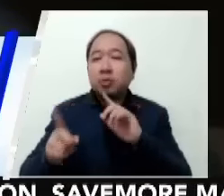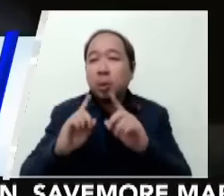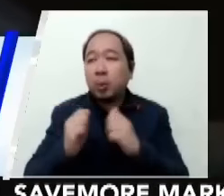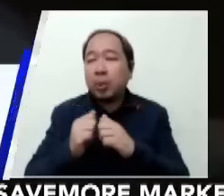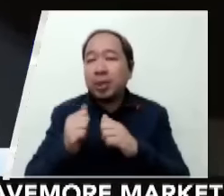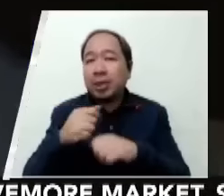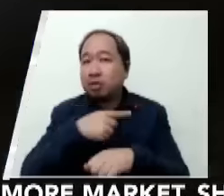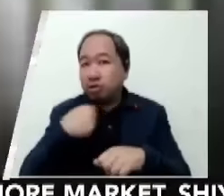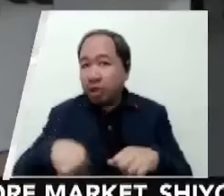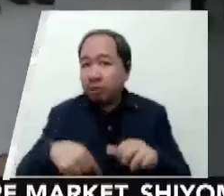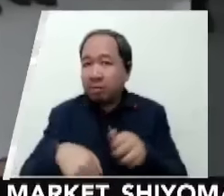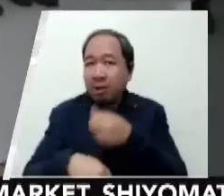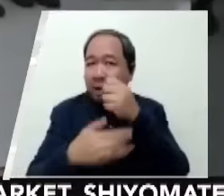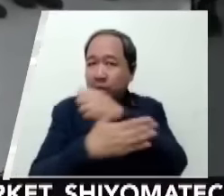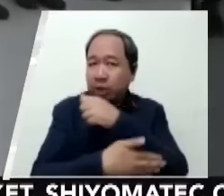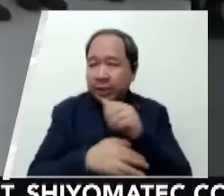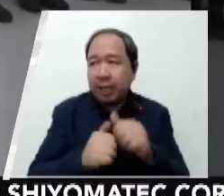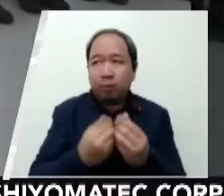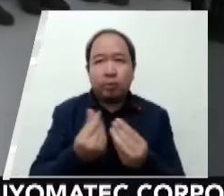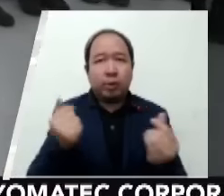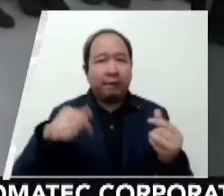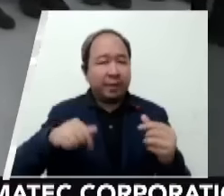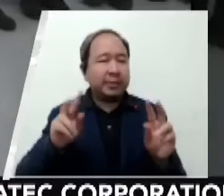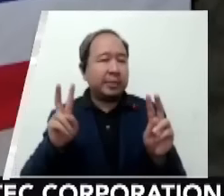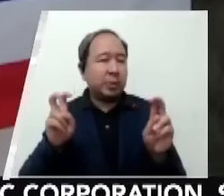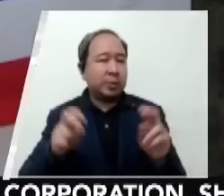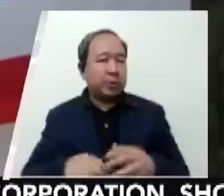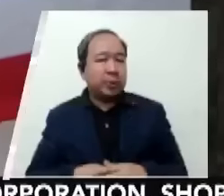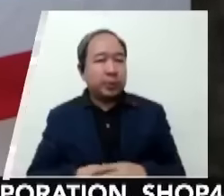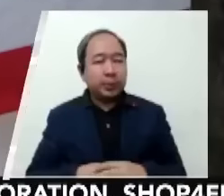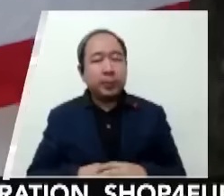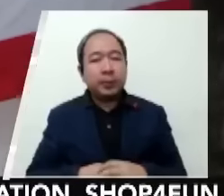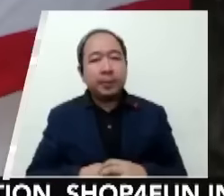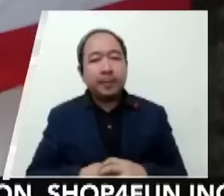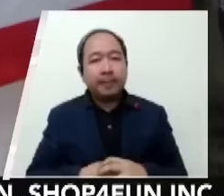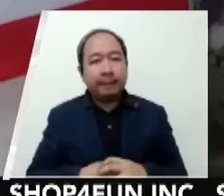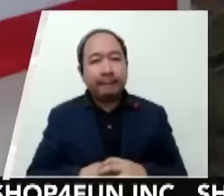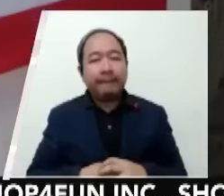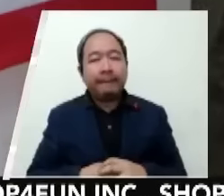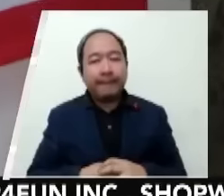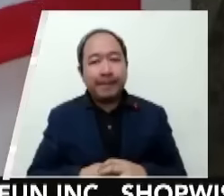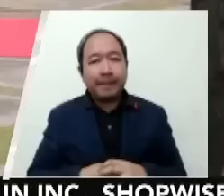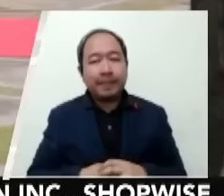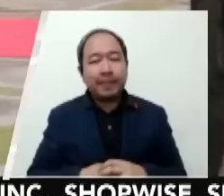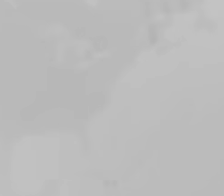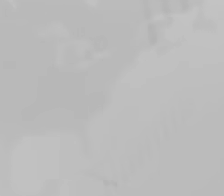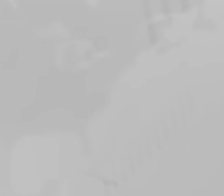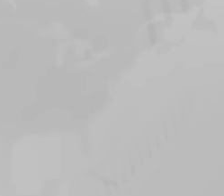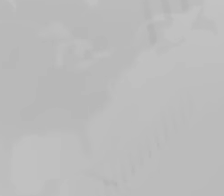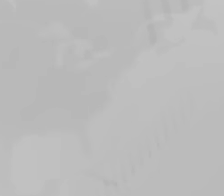our disputes peacefully. Para sa GMA Integrated News, Ivan Mayrina, nakatutok 24 oras.